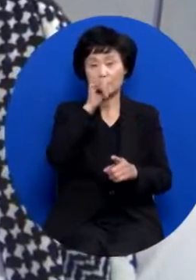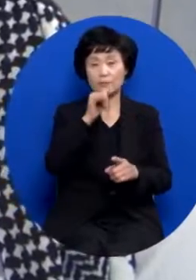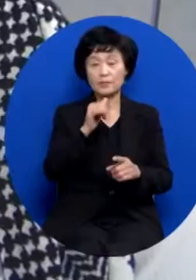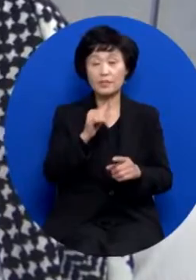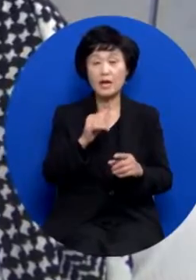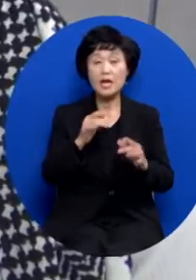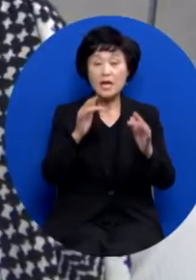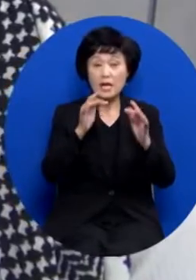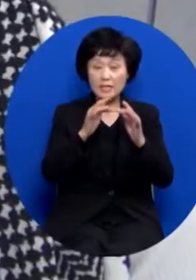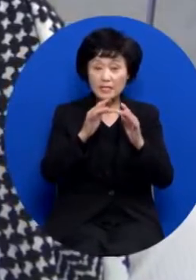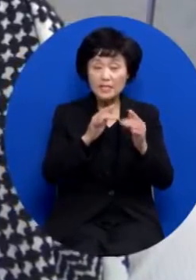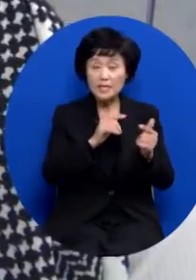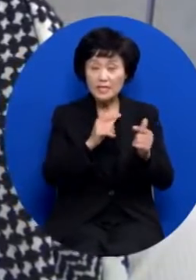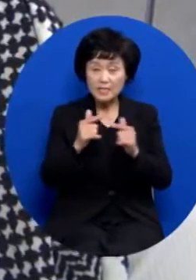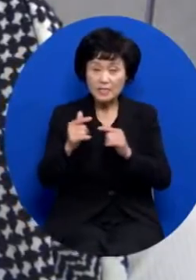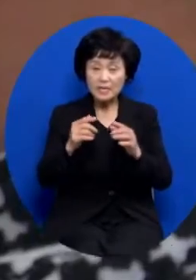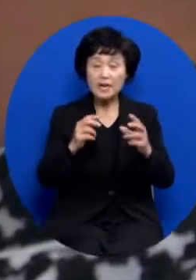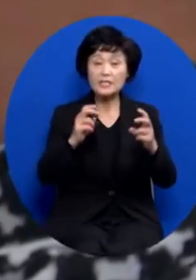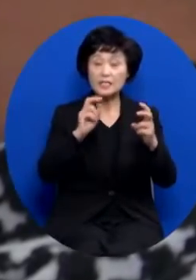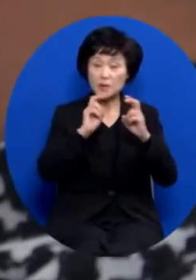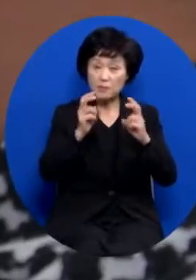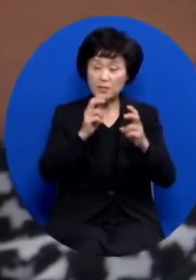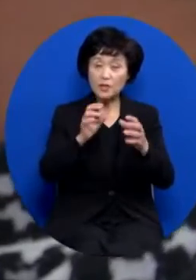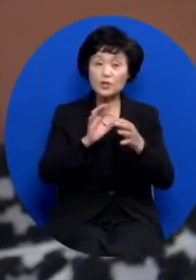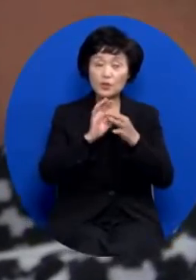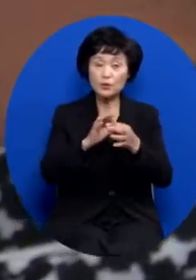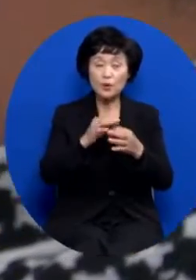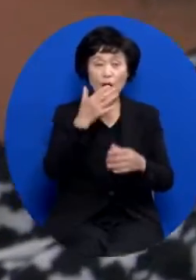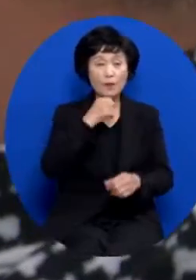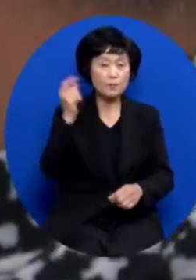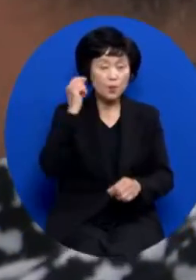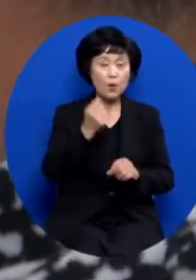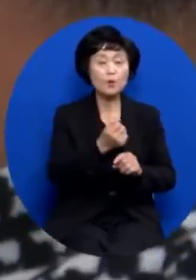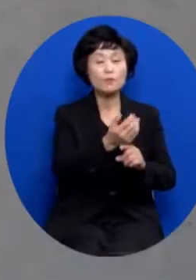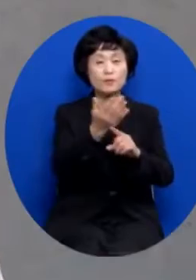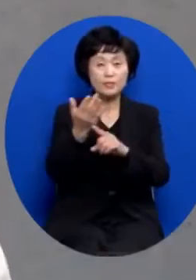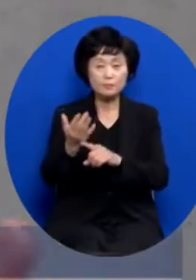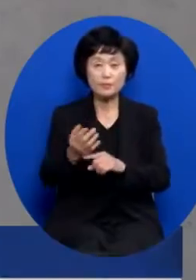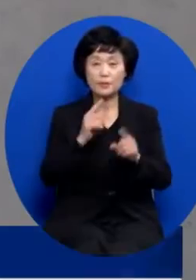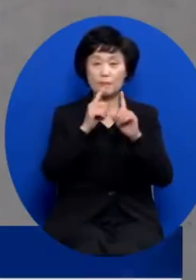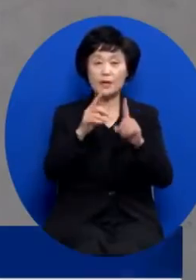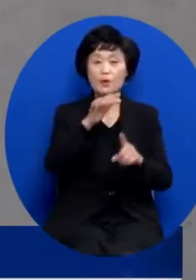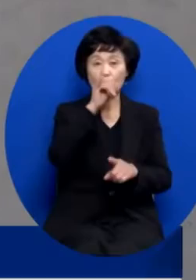각종 미디어를 적극적으로 활용한 복음 전파 목표도 밝혔습니다.